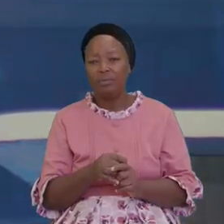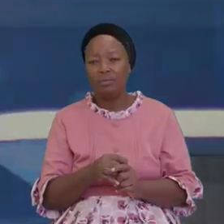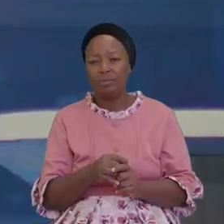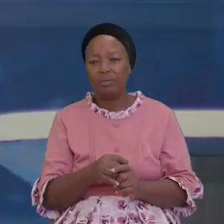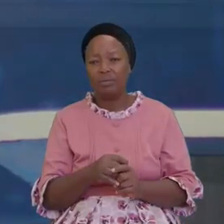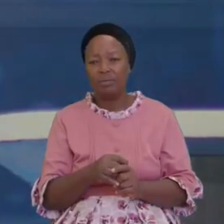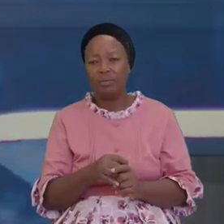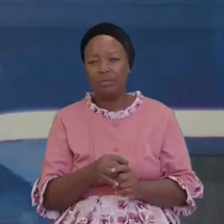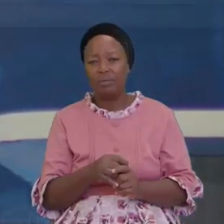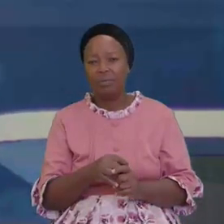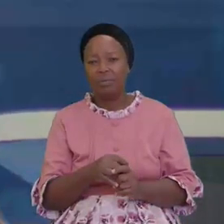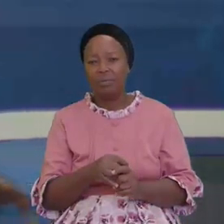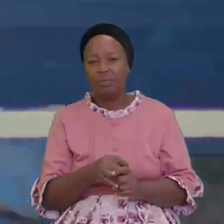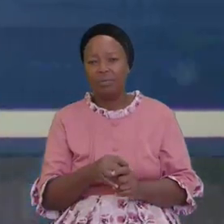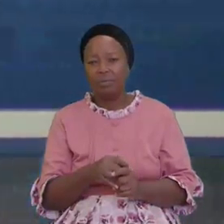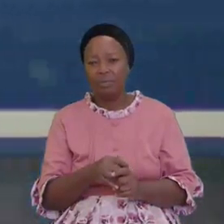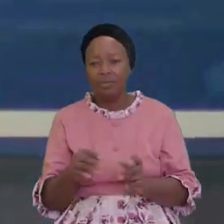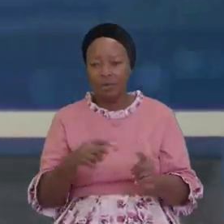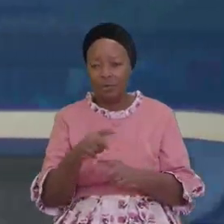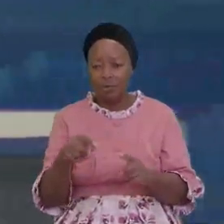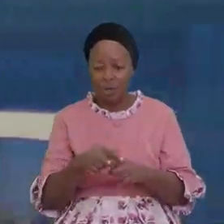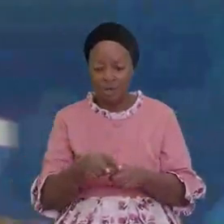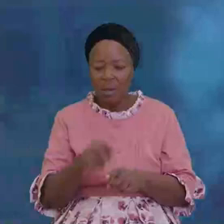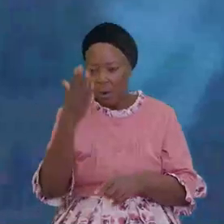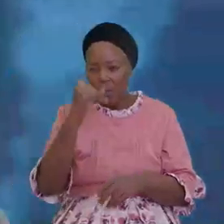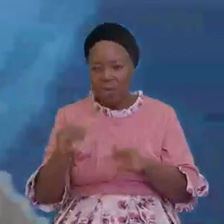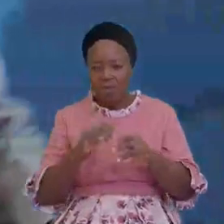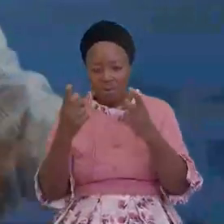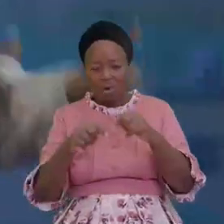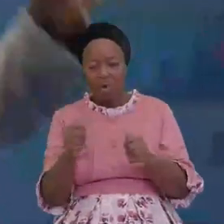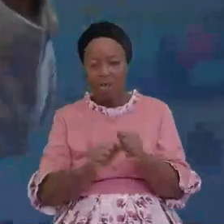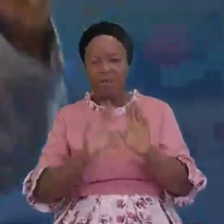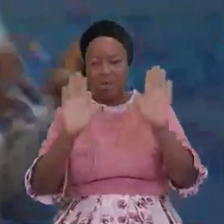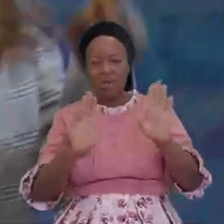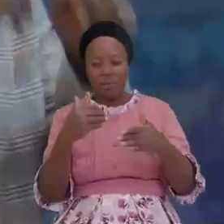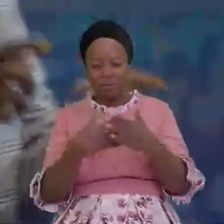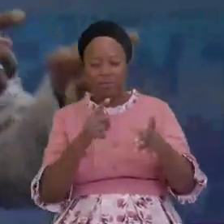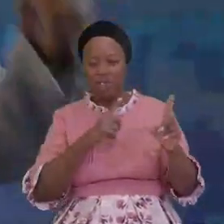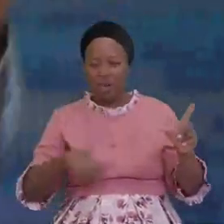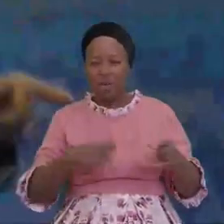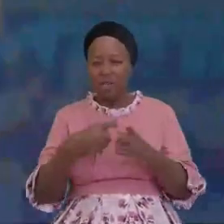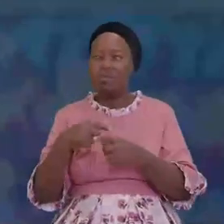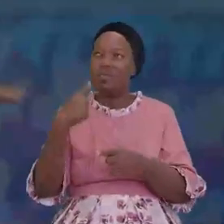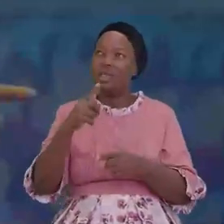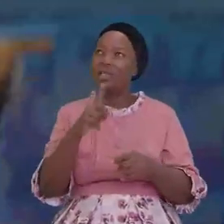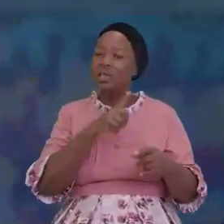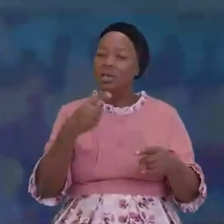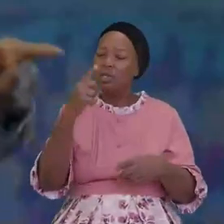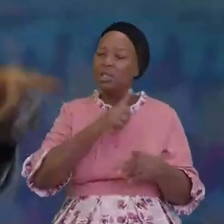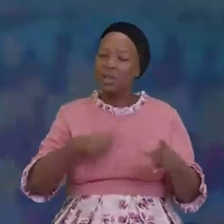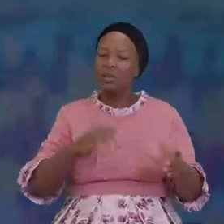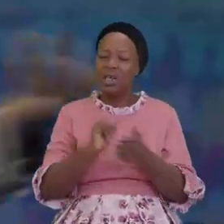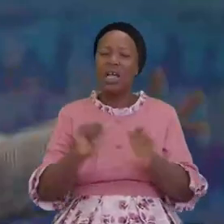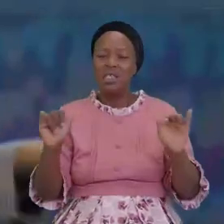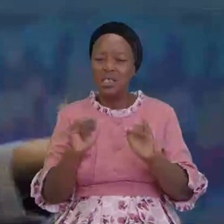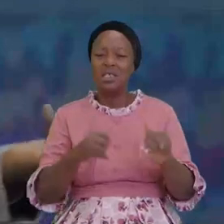« Pourquoi tu viens chaque dimanche en la présence